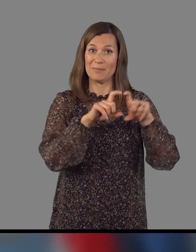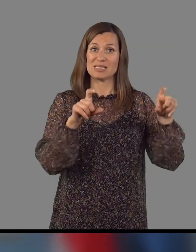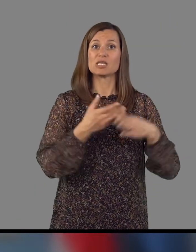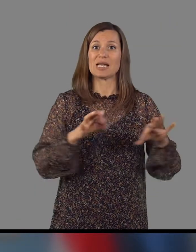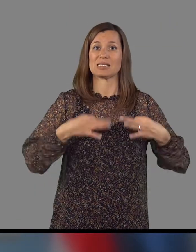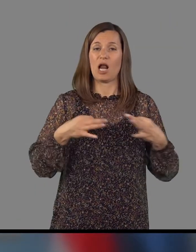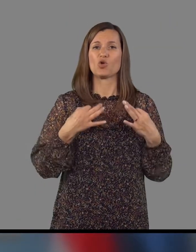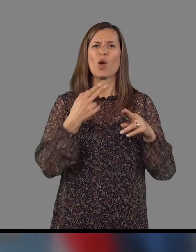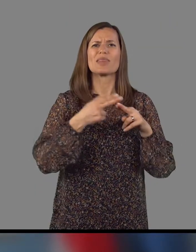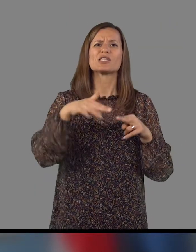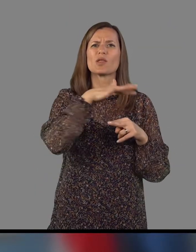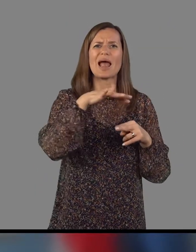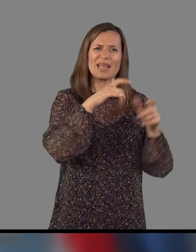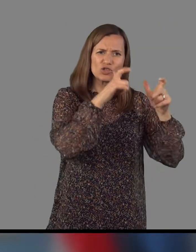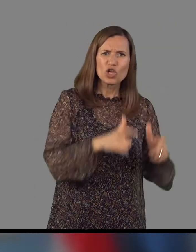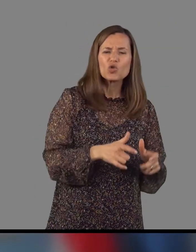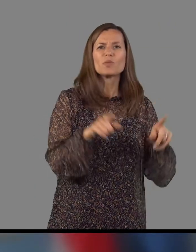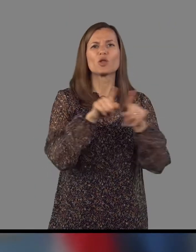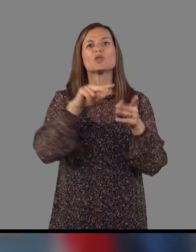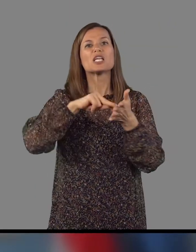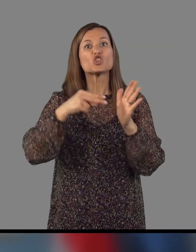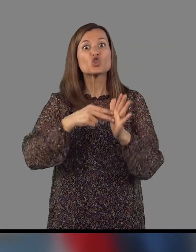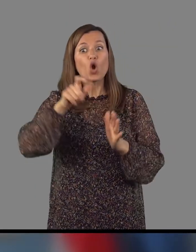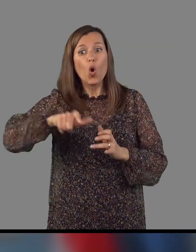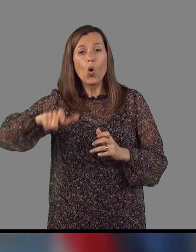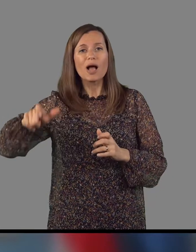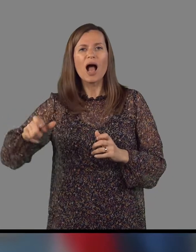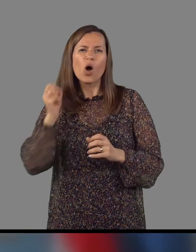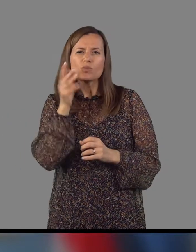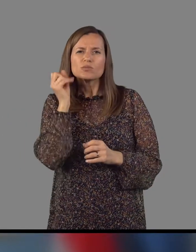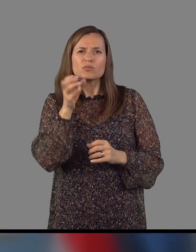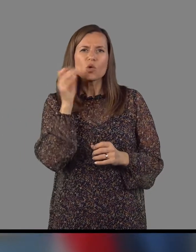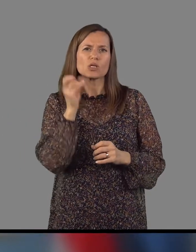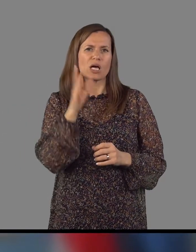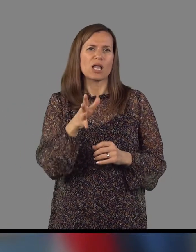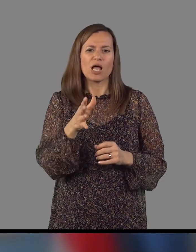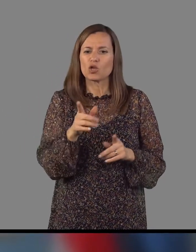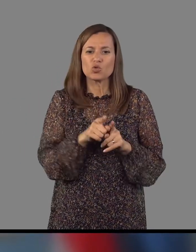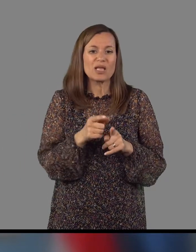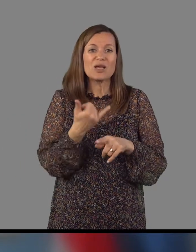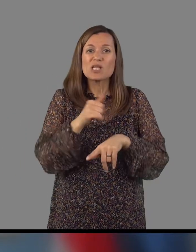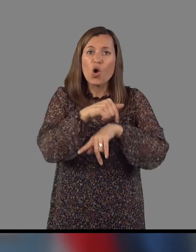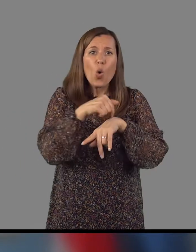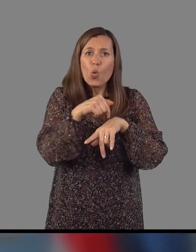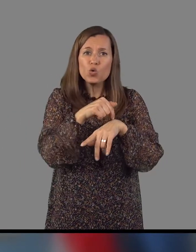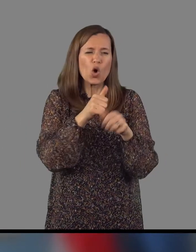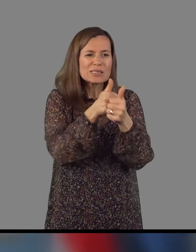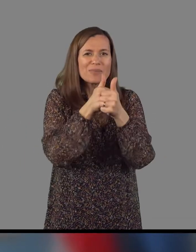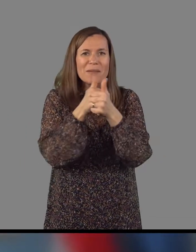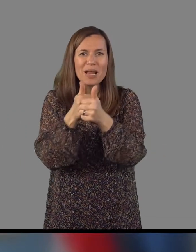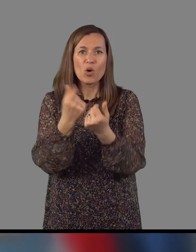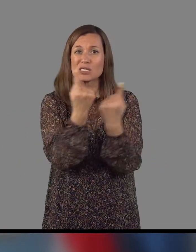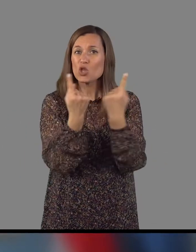Na Ministrstvu za zdravje, na Nacionalnem inštitutu in seveda stroka dnevno, pravzaprav pa iz zadnjih dneh iz ure v uro